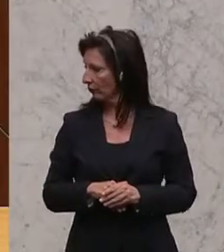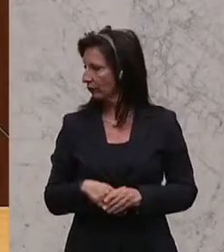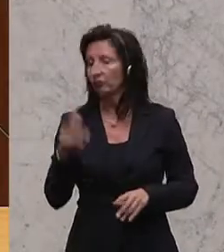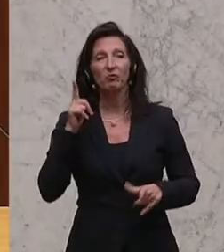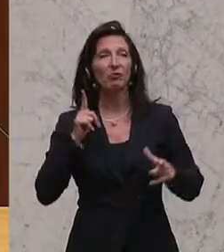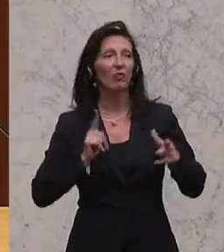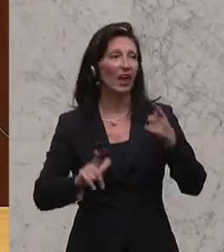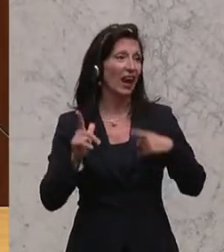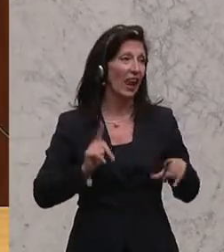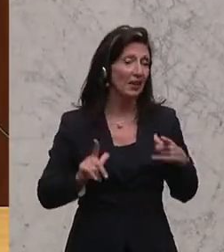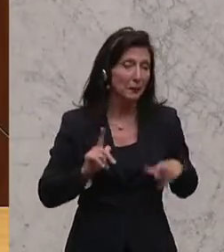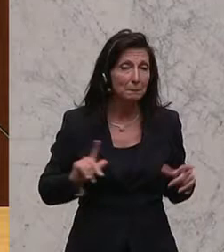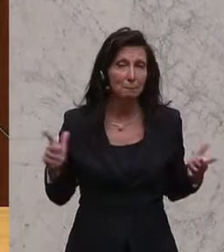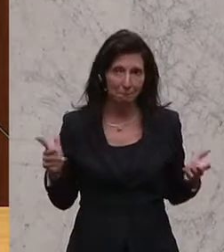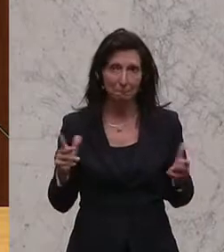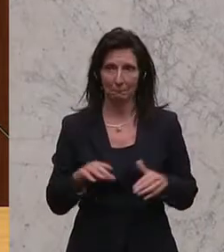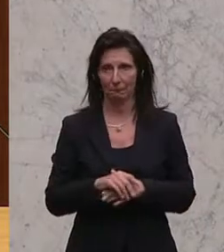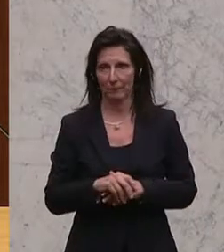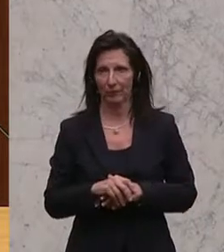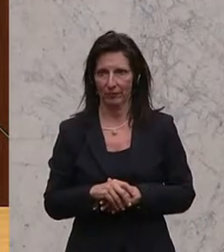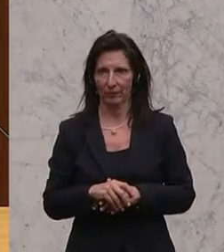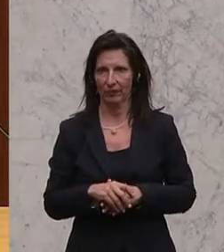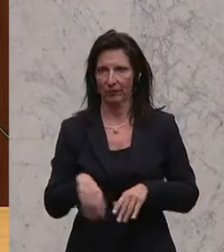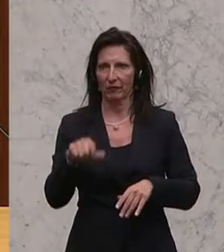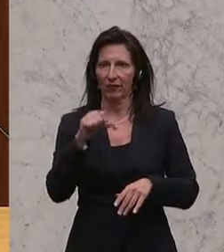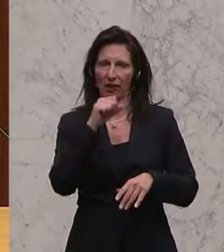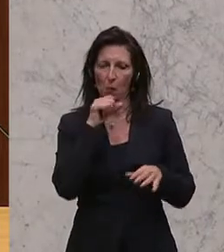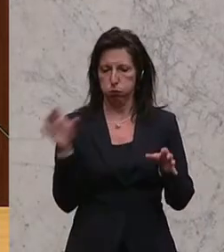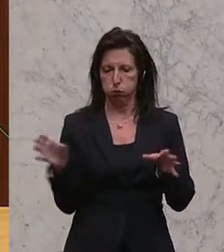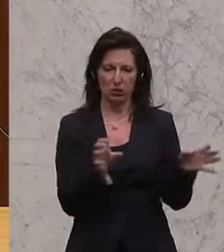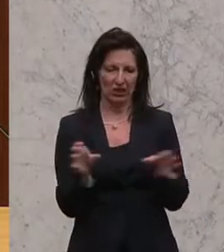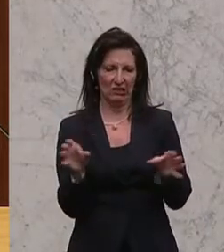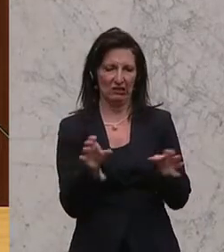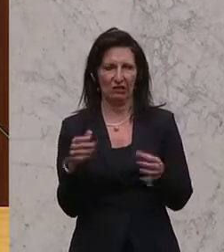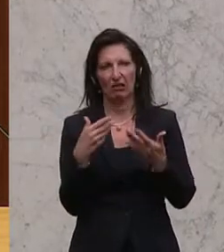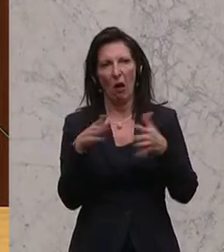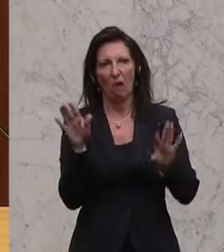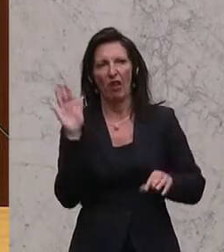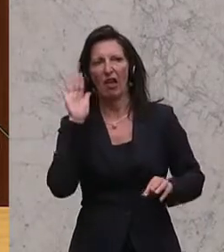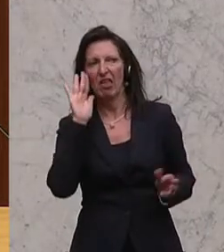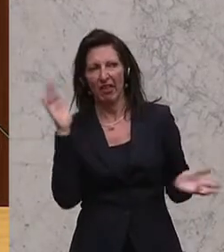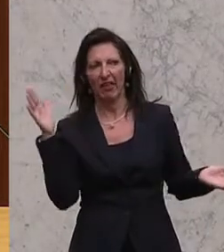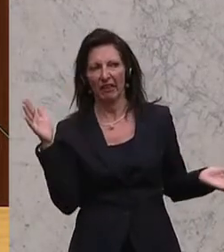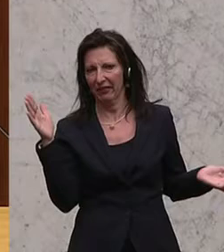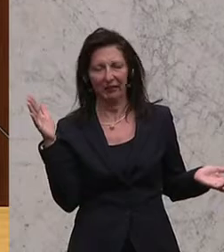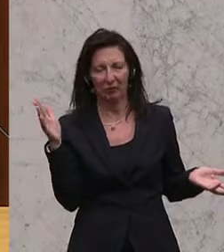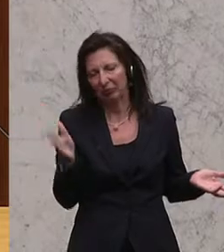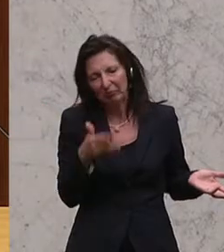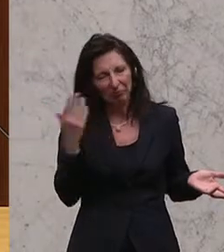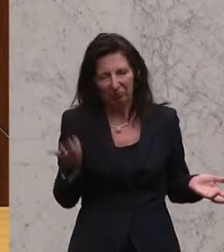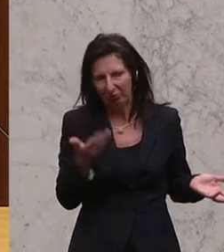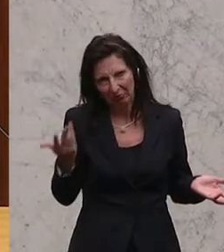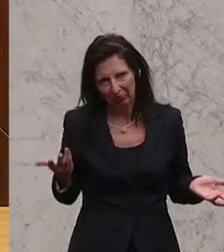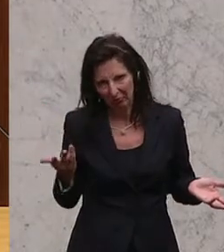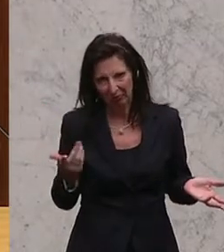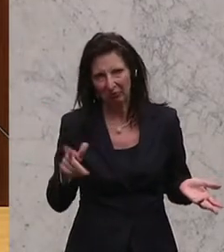Leider Gottes wurde durch den Postenschacher der Regierung das öffentliche Hearing in gewissem Maße ad absurdum geführt.